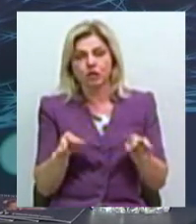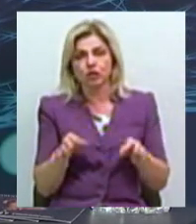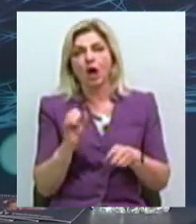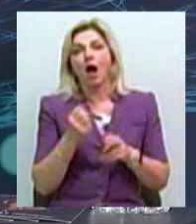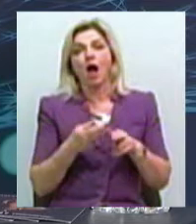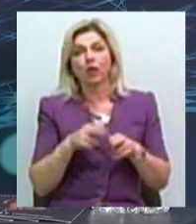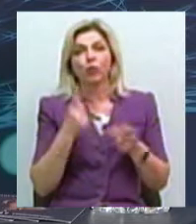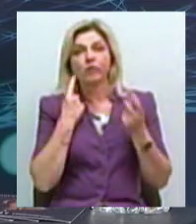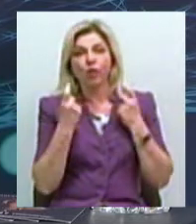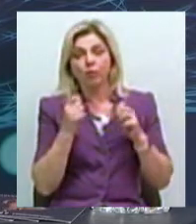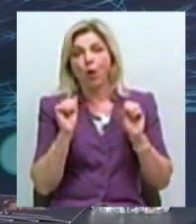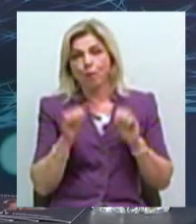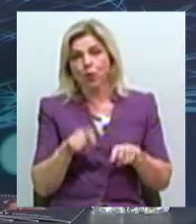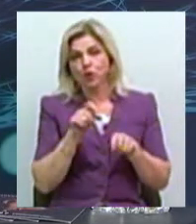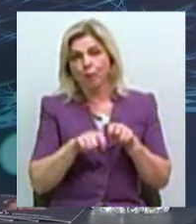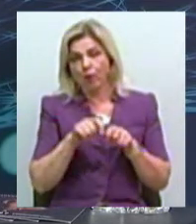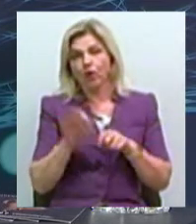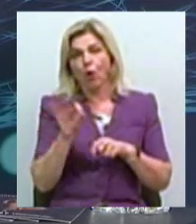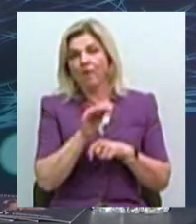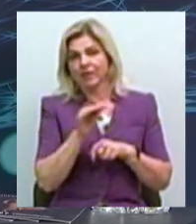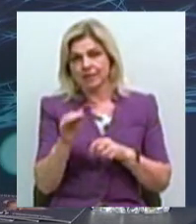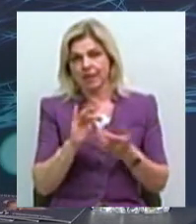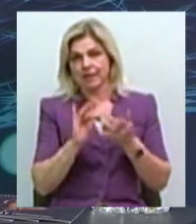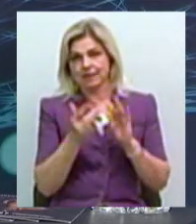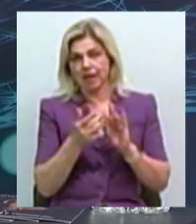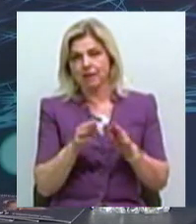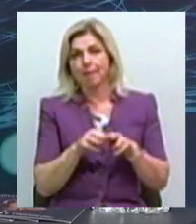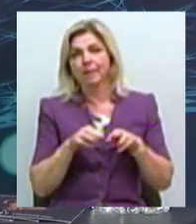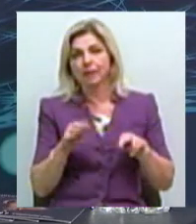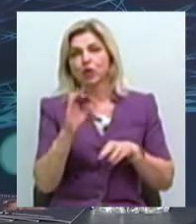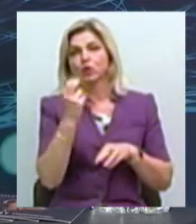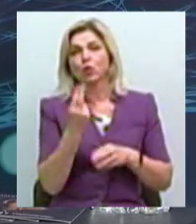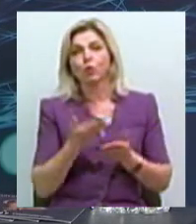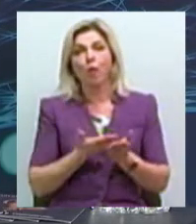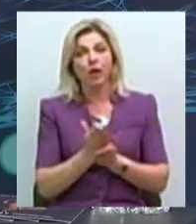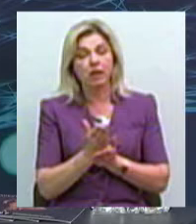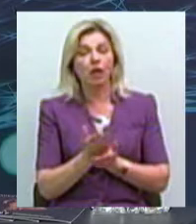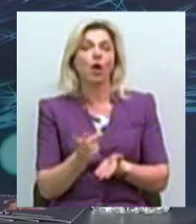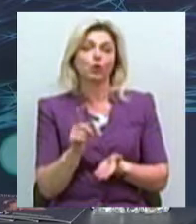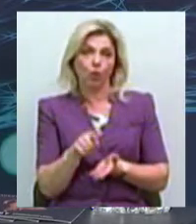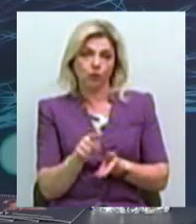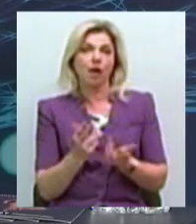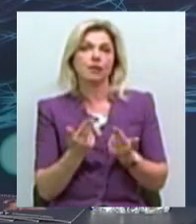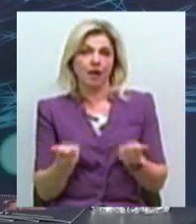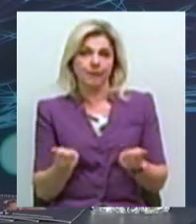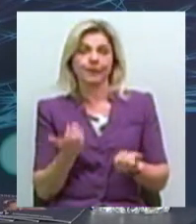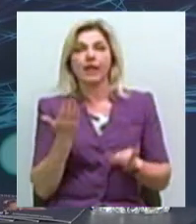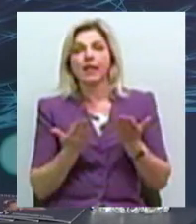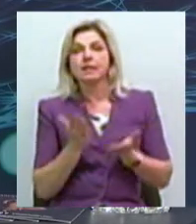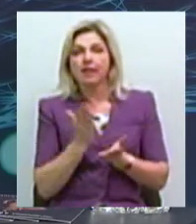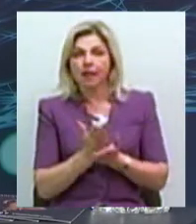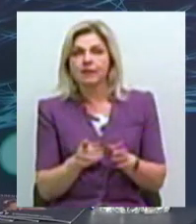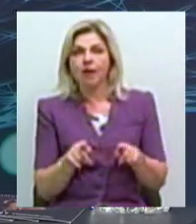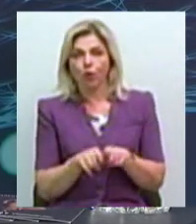можно проверить на официальном сайте Министерства социальной политики, тогда да. И если есть такое, то